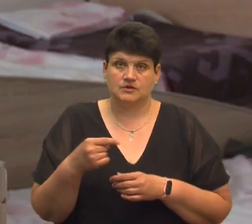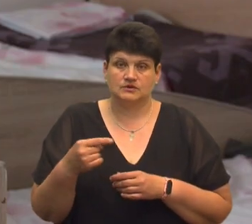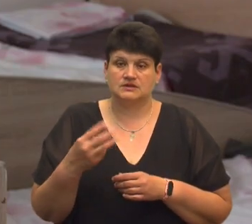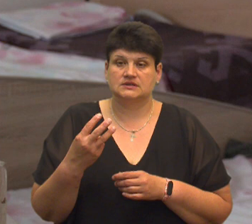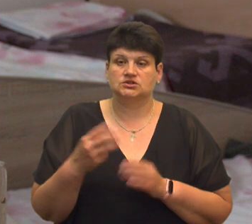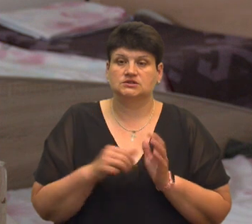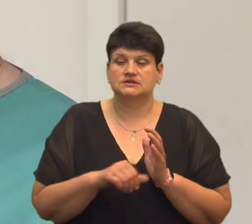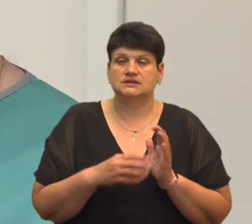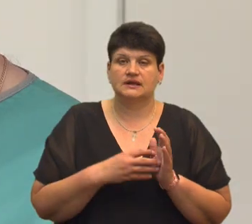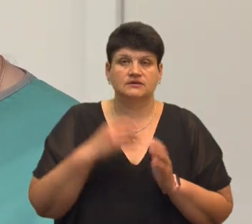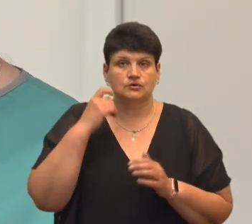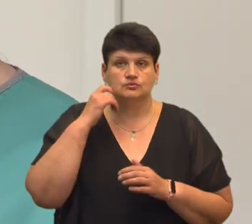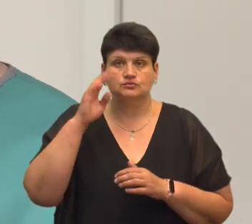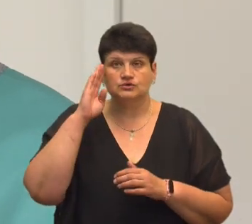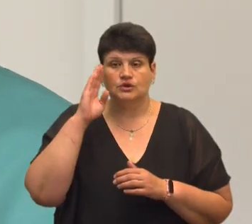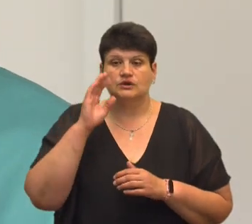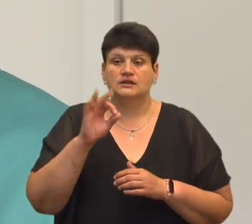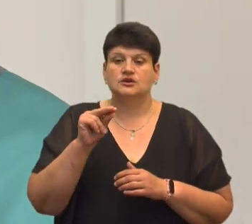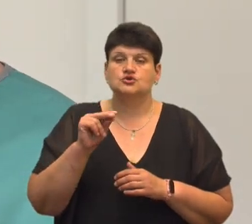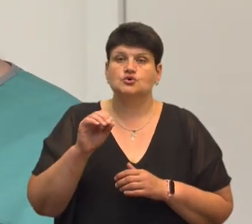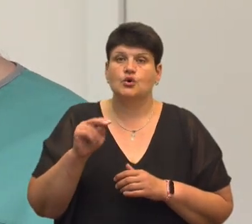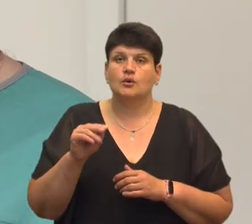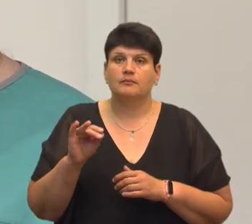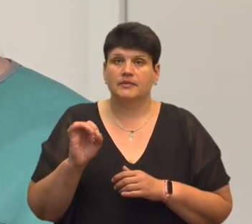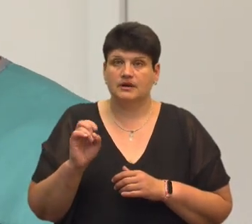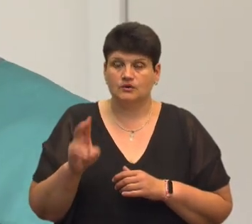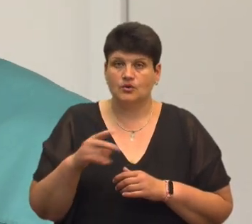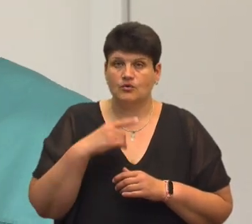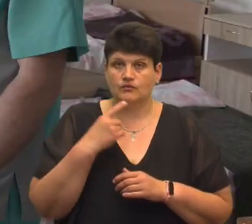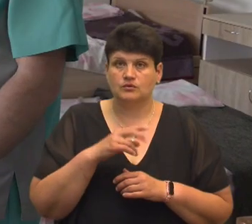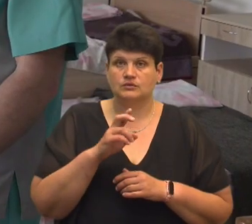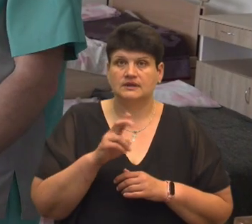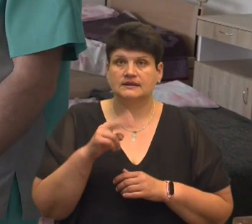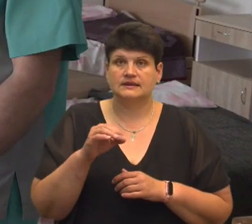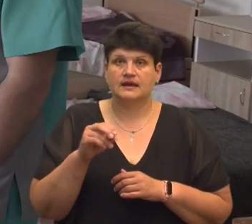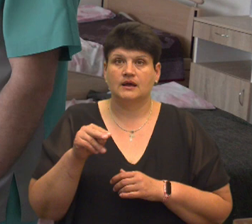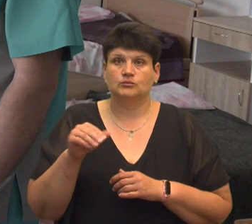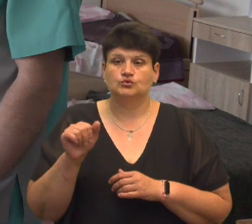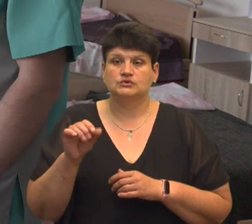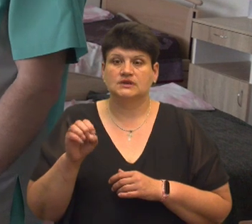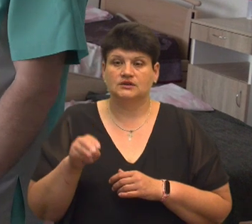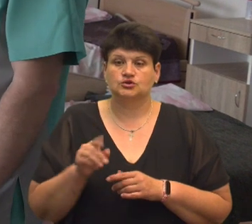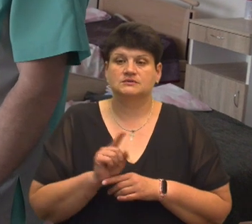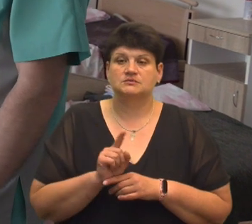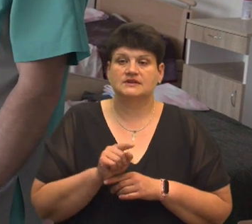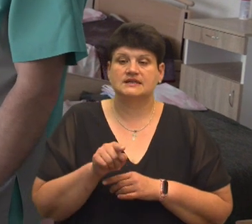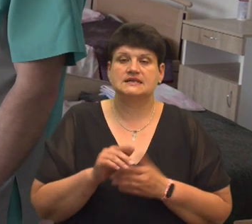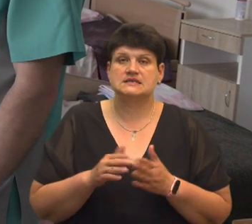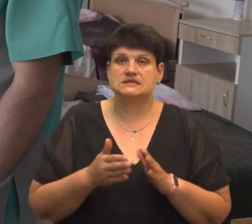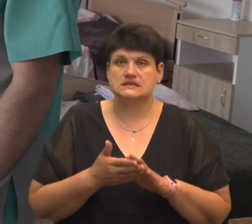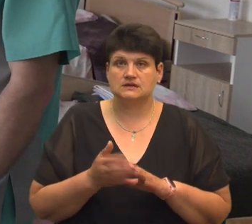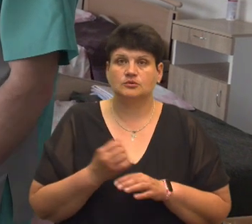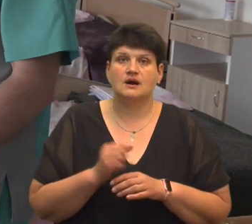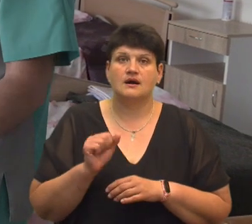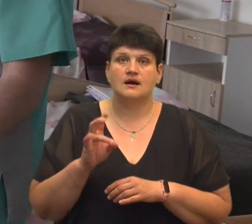Лесі Чопик, каже виконувач обов'язків завідувача терапевтичного відділу лікарні Богдан Депутат. Розповідає, аби стабілізувати її стан, спричинений анемією,